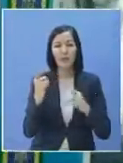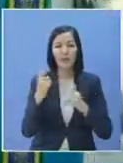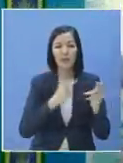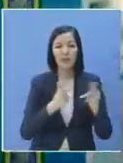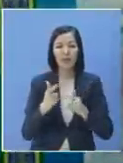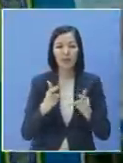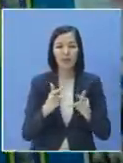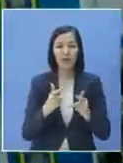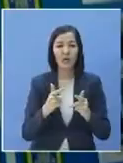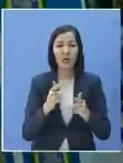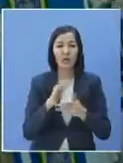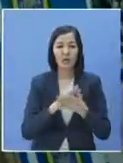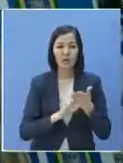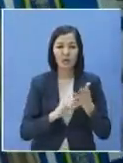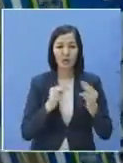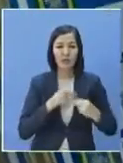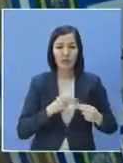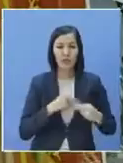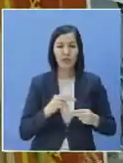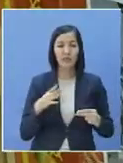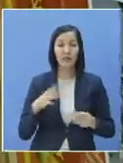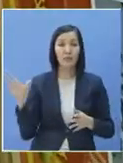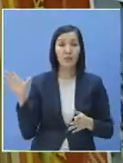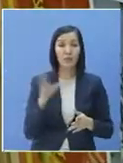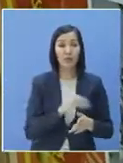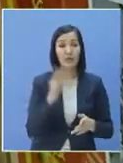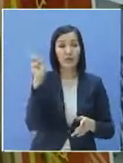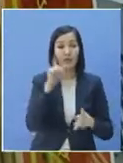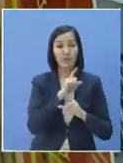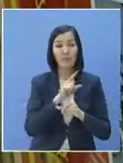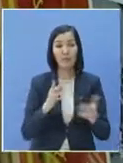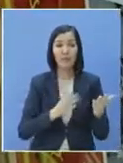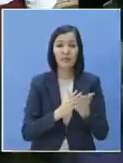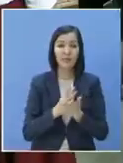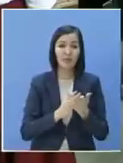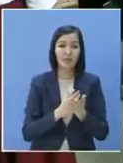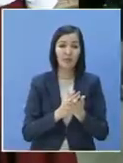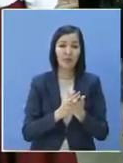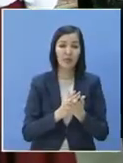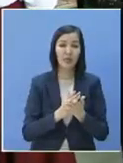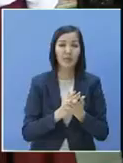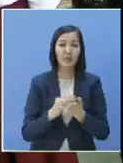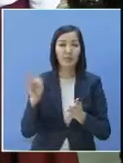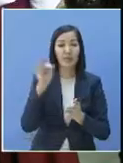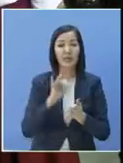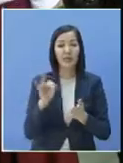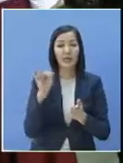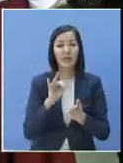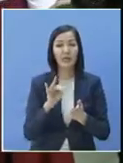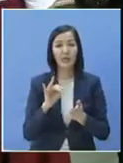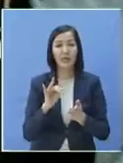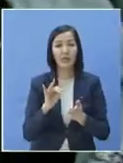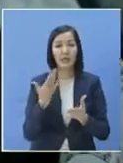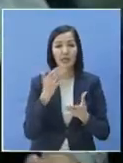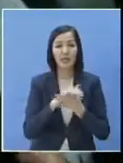өз арнасымен үзіліссіз жүргізіліп отырды. Осының барлығы білім мекемесі қызметкерлерінің дайындаған тарихи экспозициясында